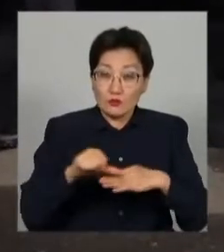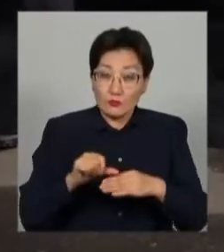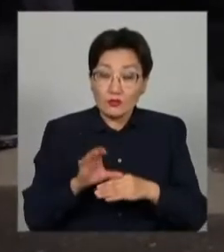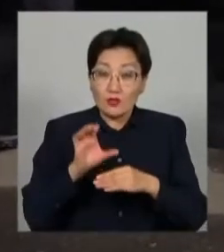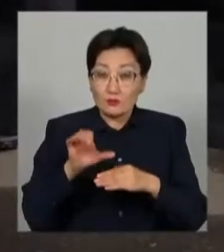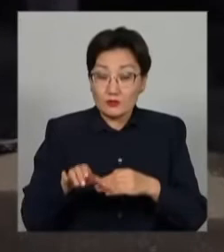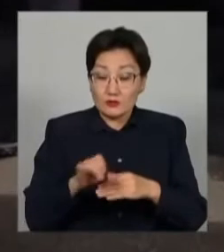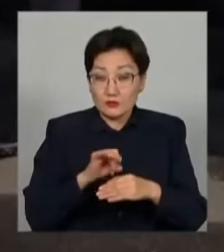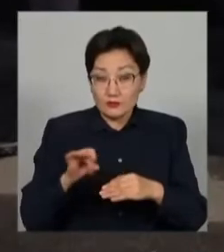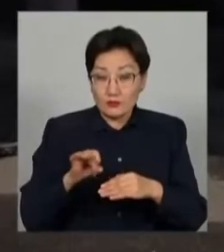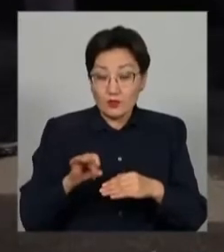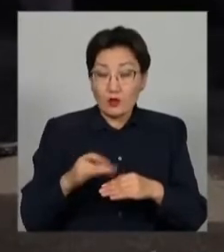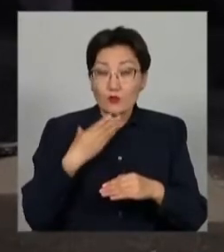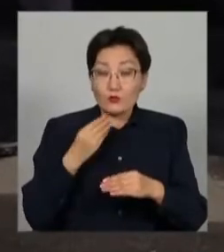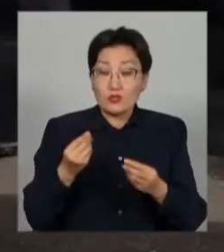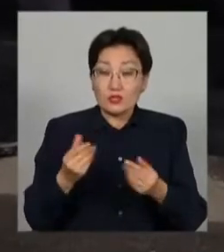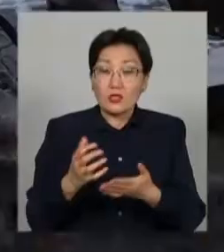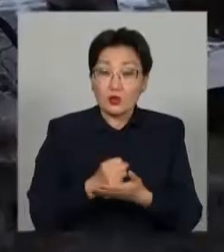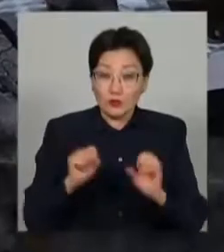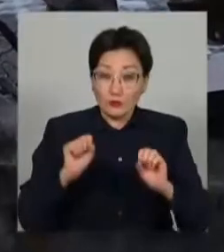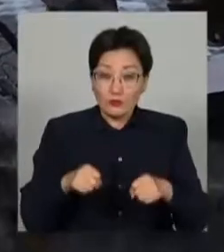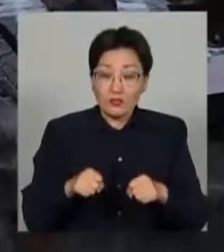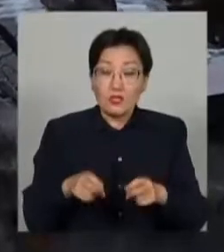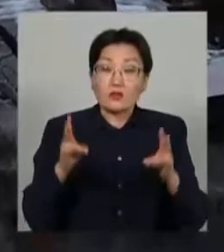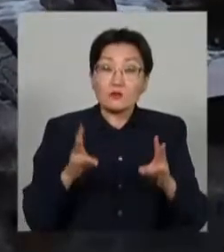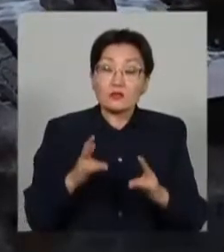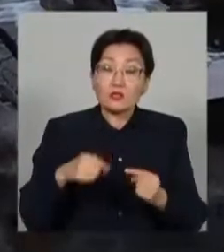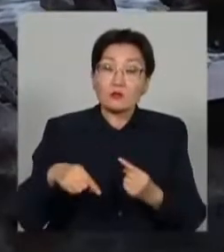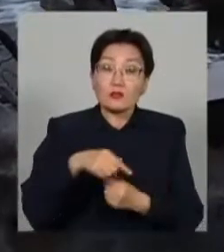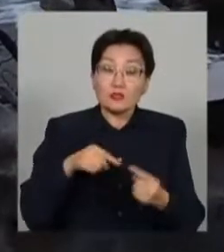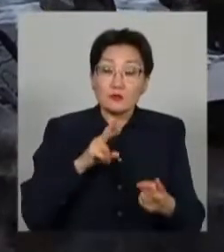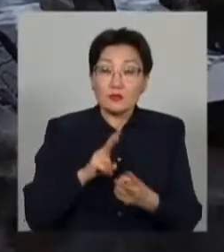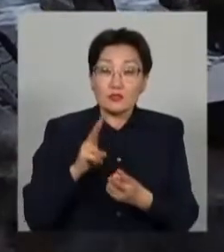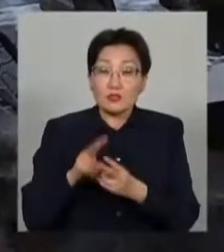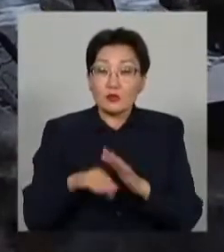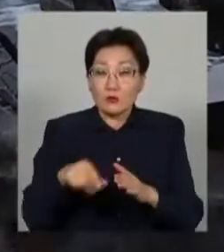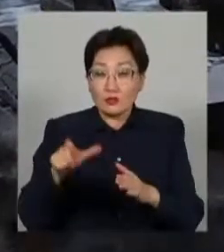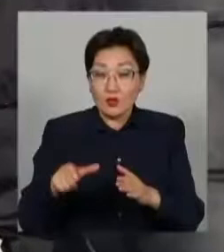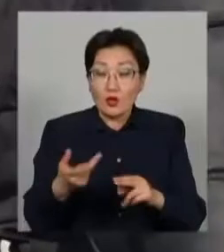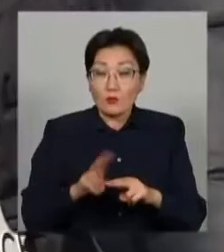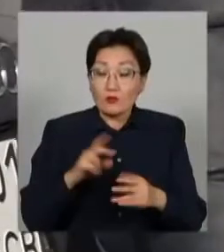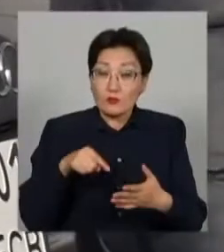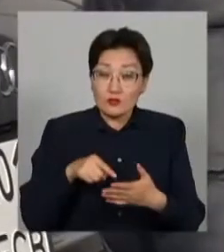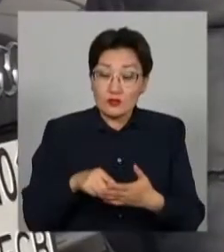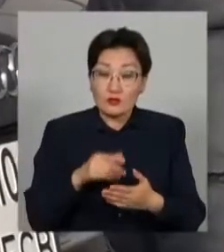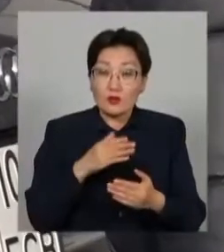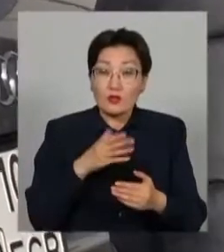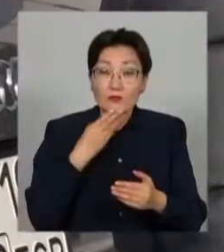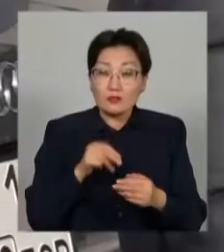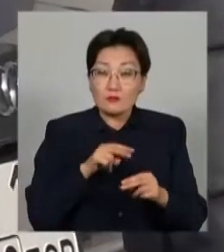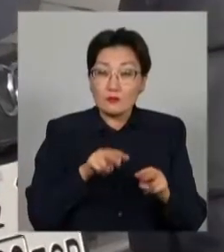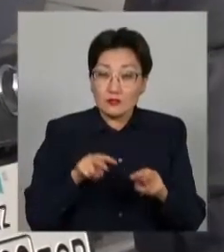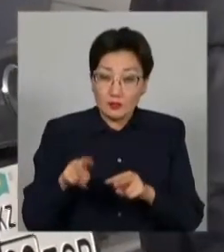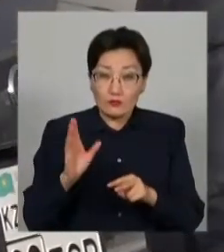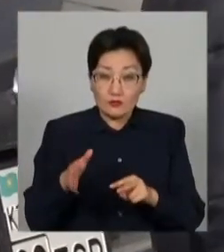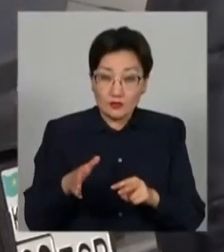жасап, содан кейін өзінің ақшасын ала алады. Зардап шеккен кәсіпкерлермен кездескен атқамінерлер бұл мәселелерді өз бақылауында